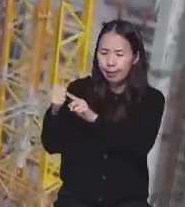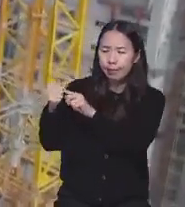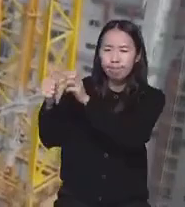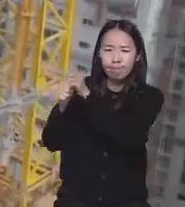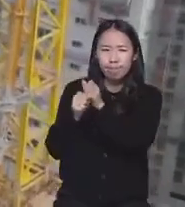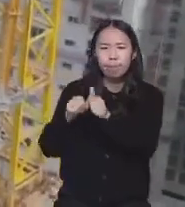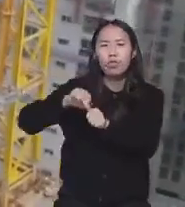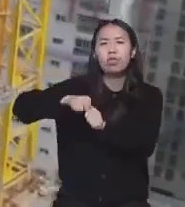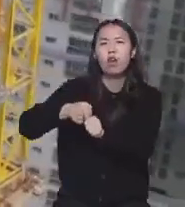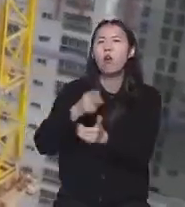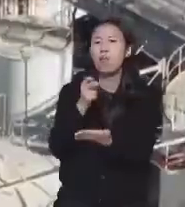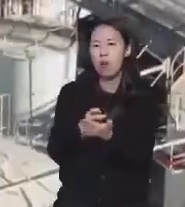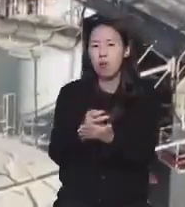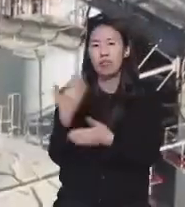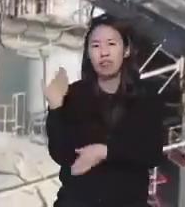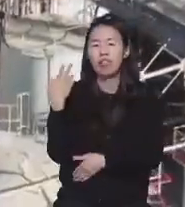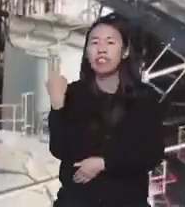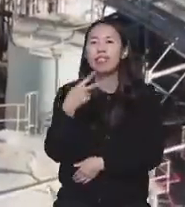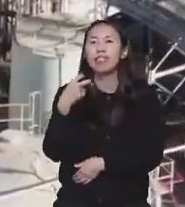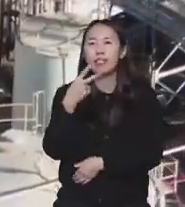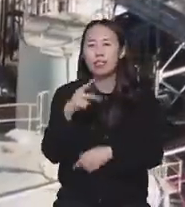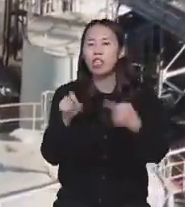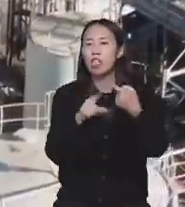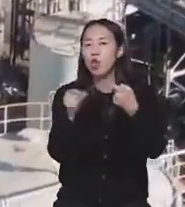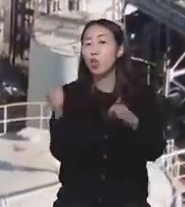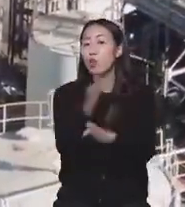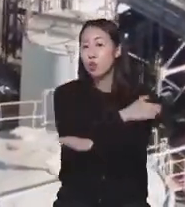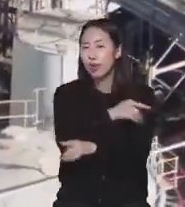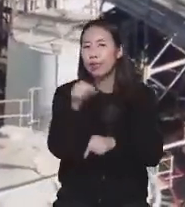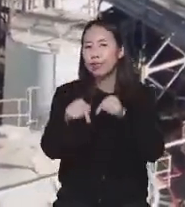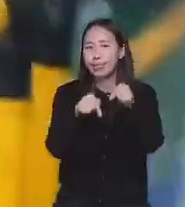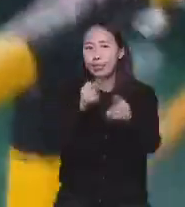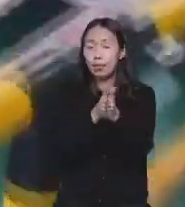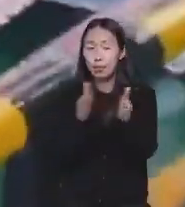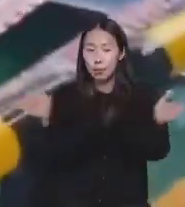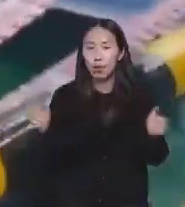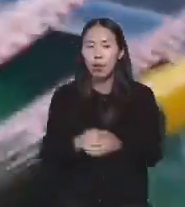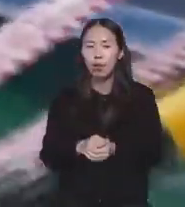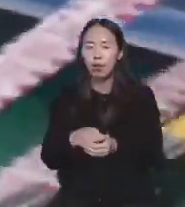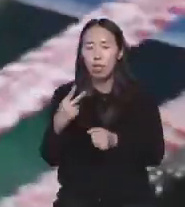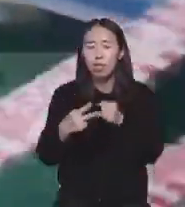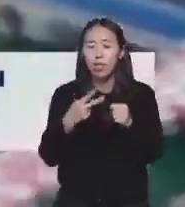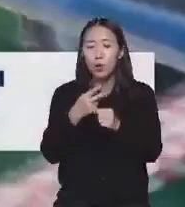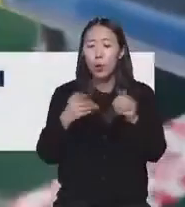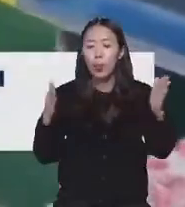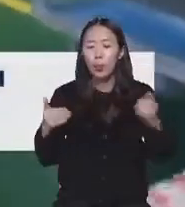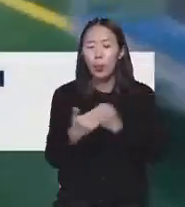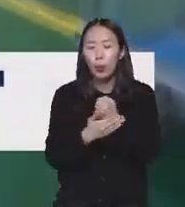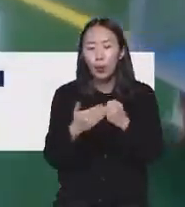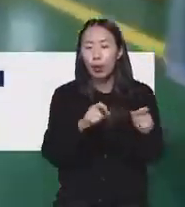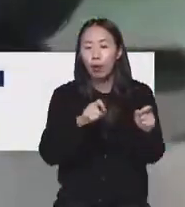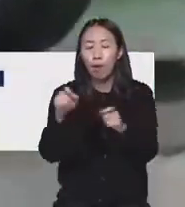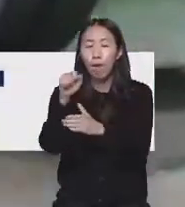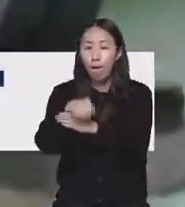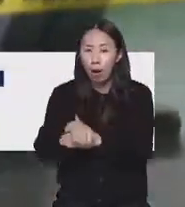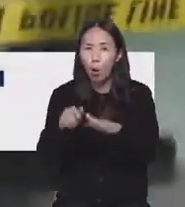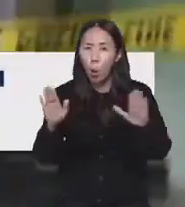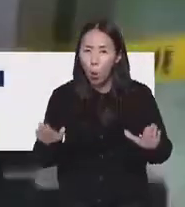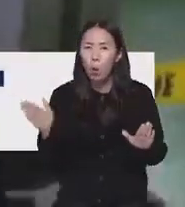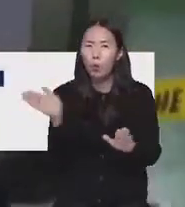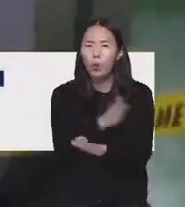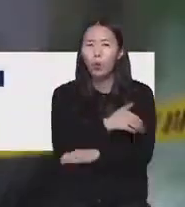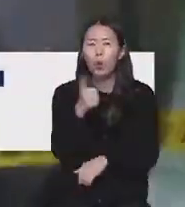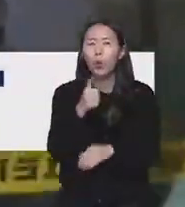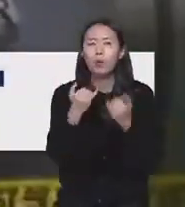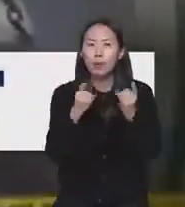처벌하는 법률로 지난 2022년 1월 시행됐습니다. 2년의 유예기간을 지나 올해 1월부터는 50인